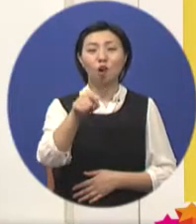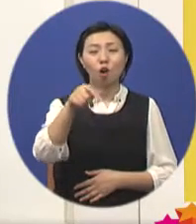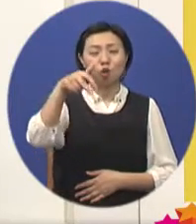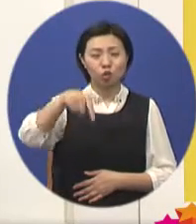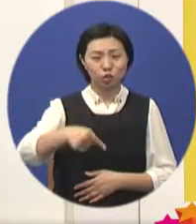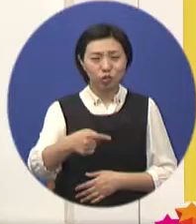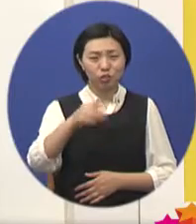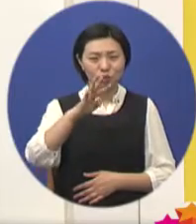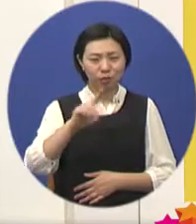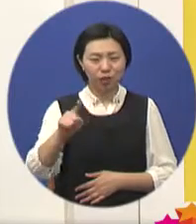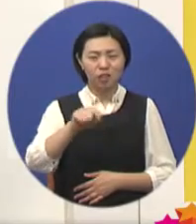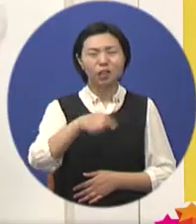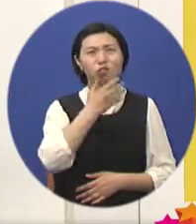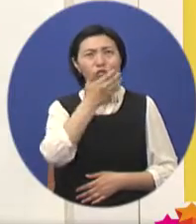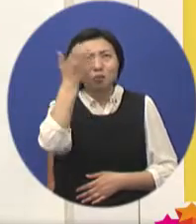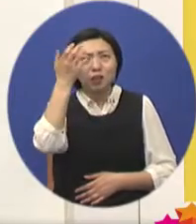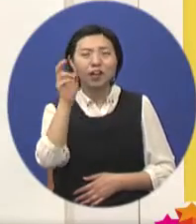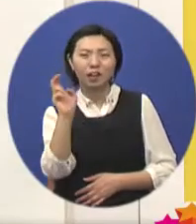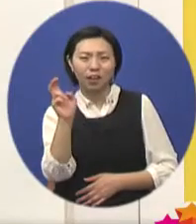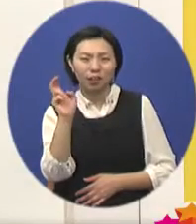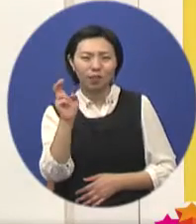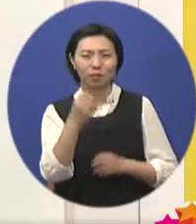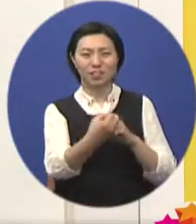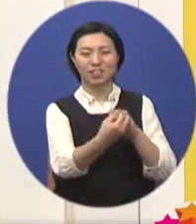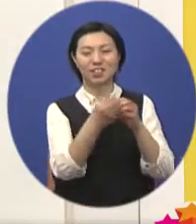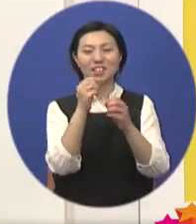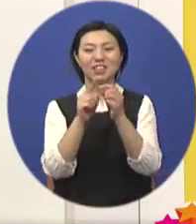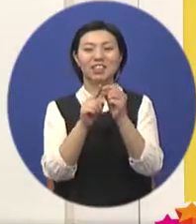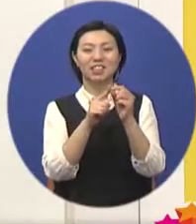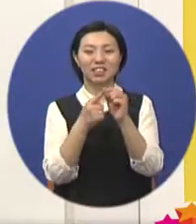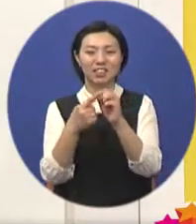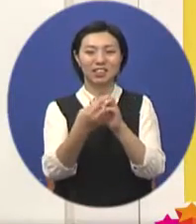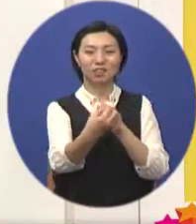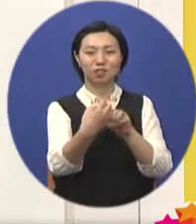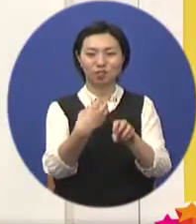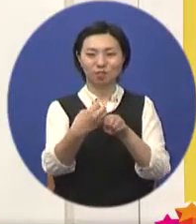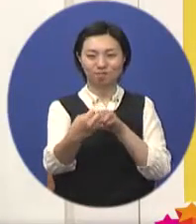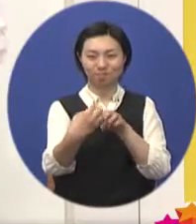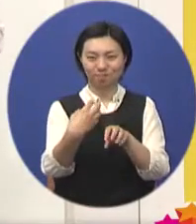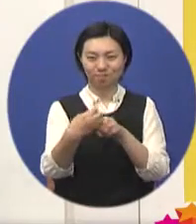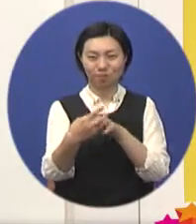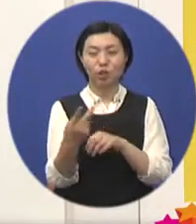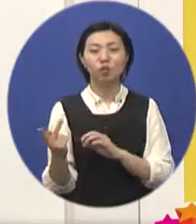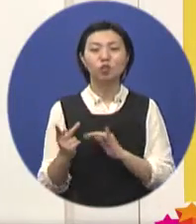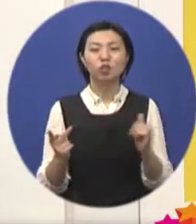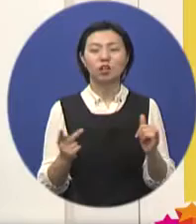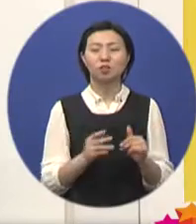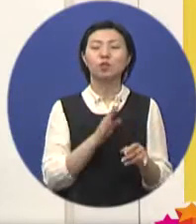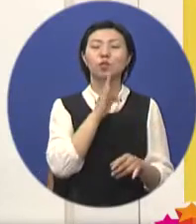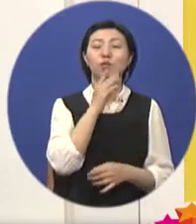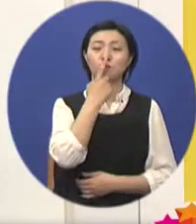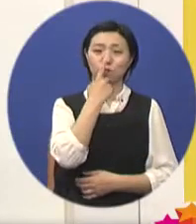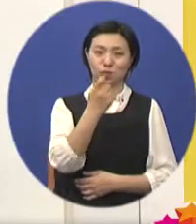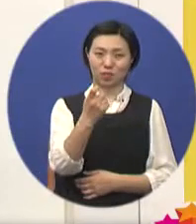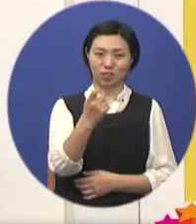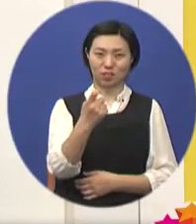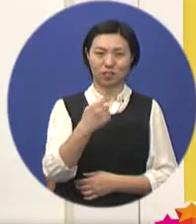태평년을 어즈버. 꾸미던가 하노라. 네. 네, 박수. 아이, 감사합니다. 좋은 시두 분, 멋졌어요. 저도 한